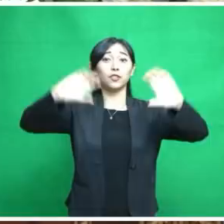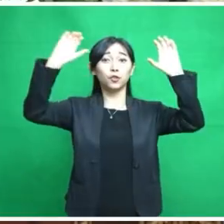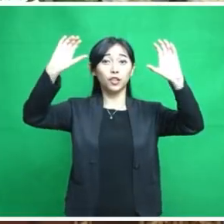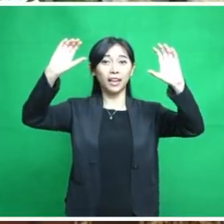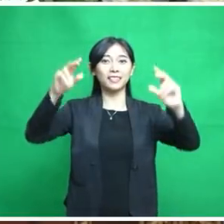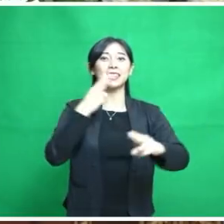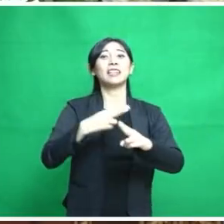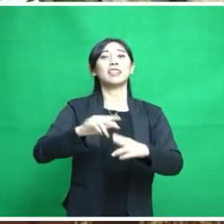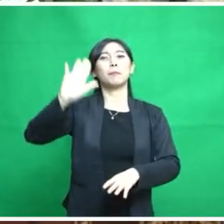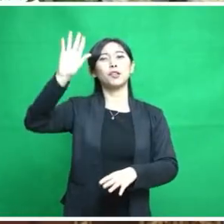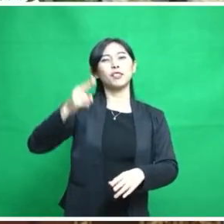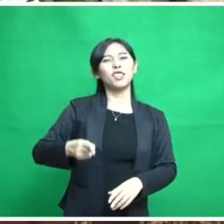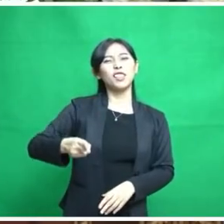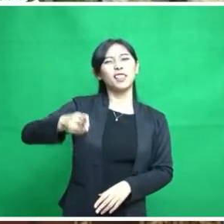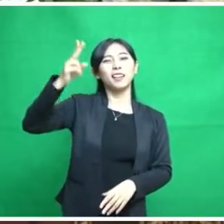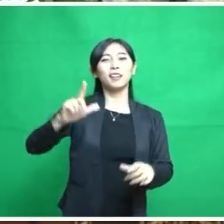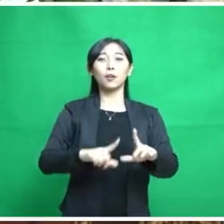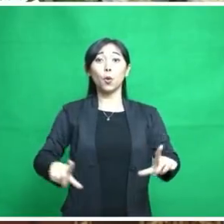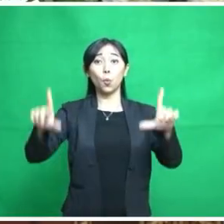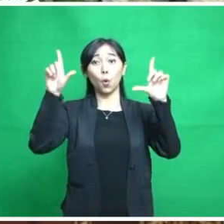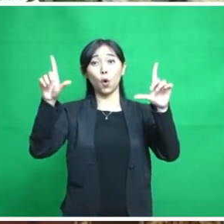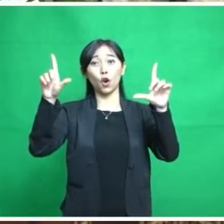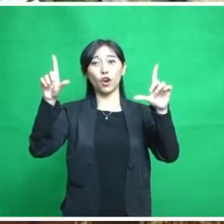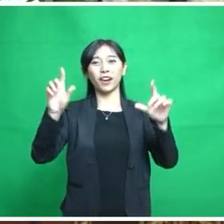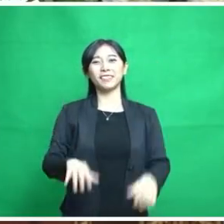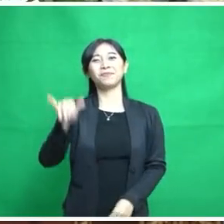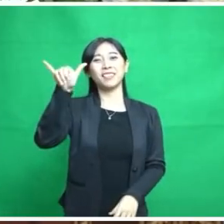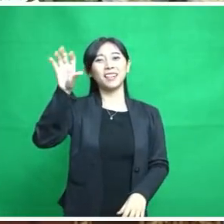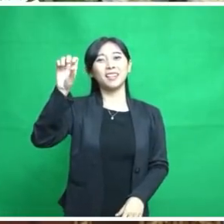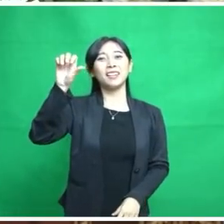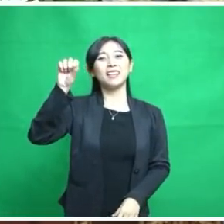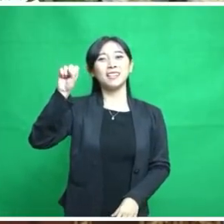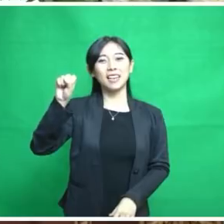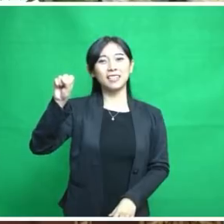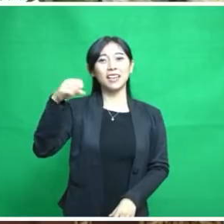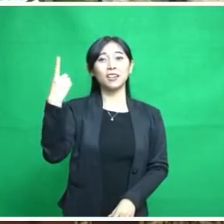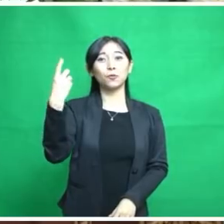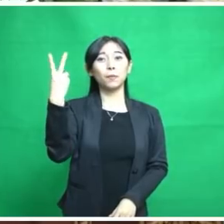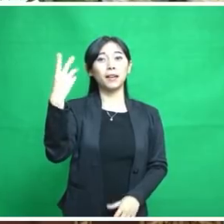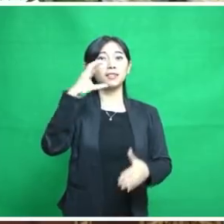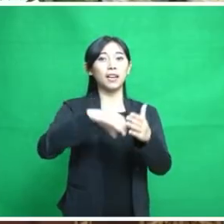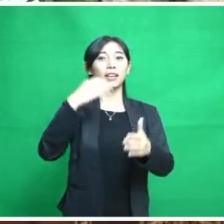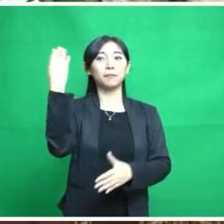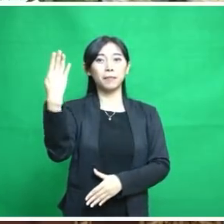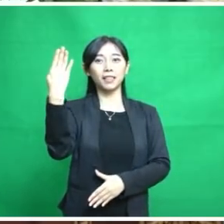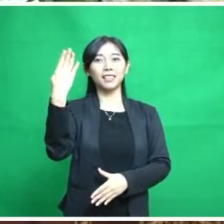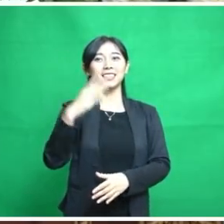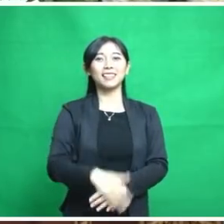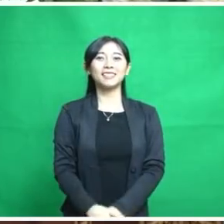bahwa namanya tinggi luhur, terambil dari Yesaya pasal 12 ayat 4.